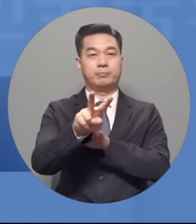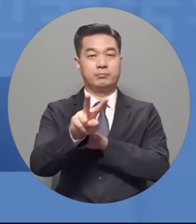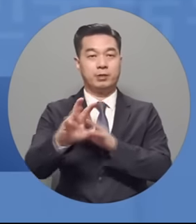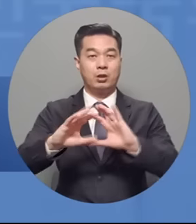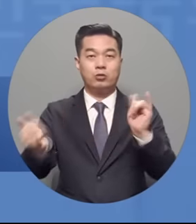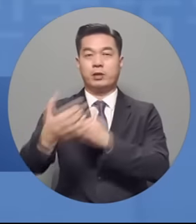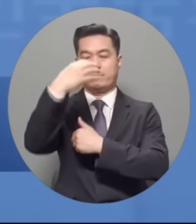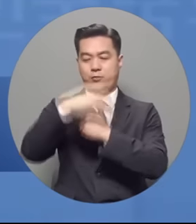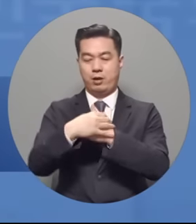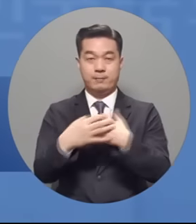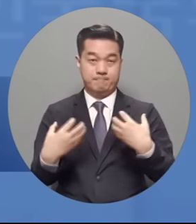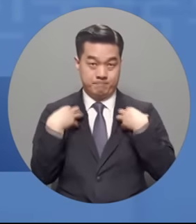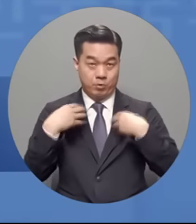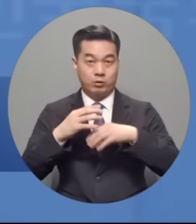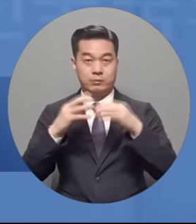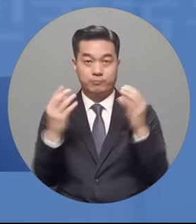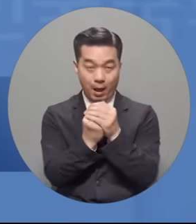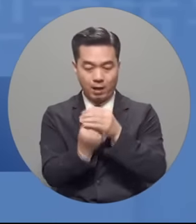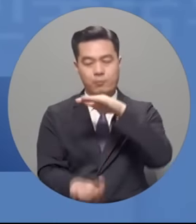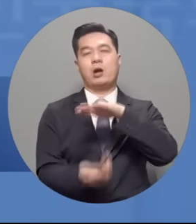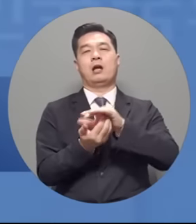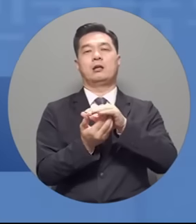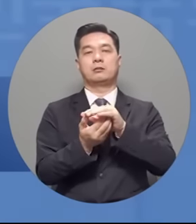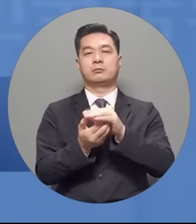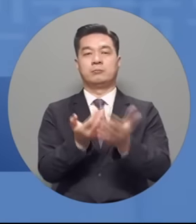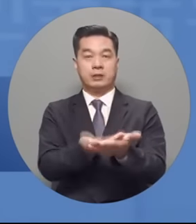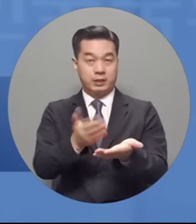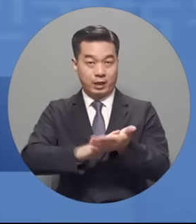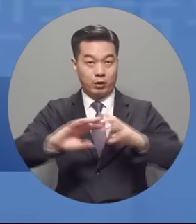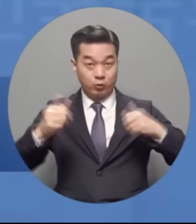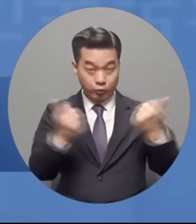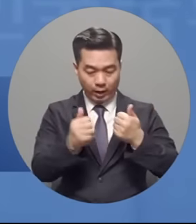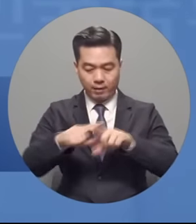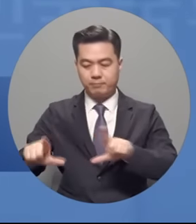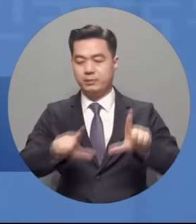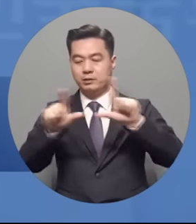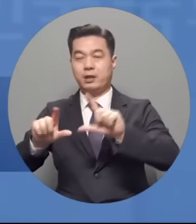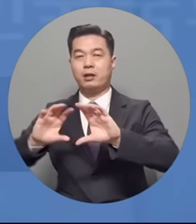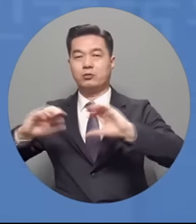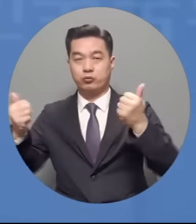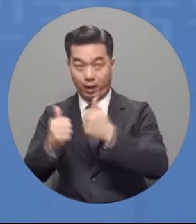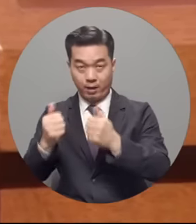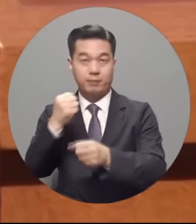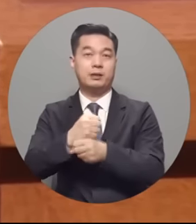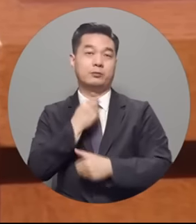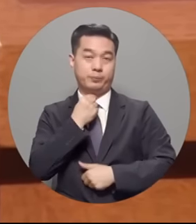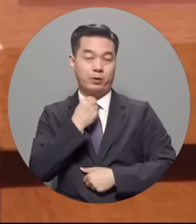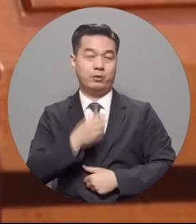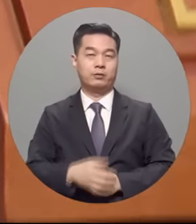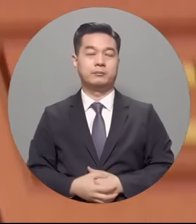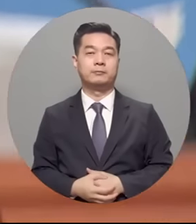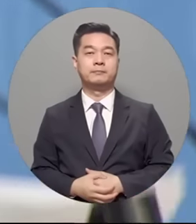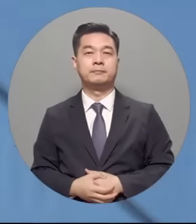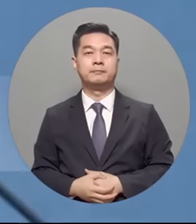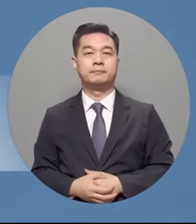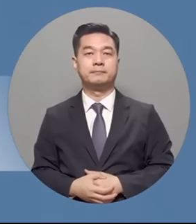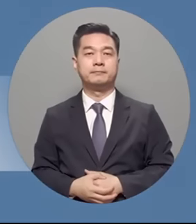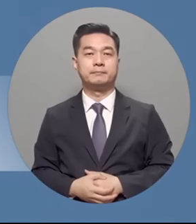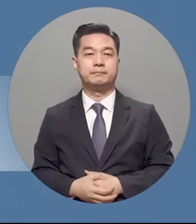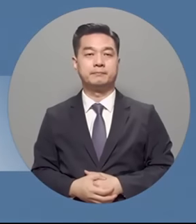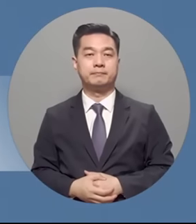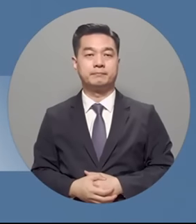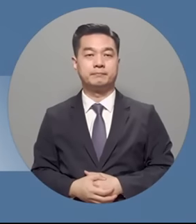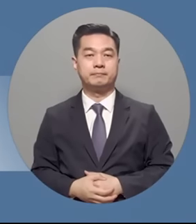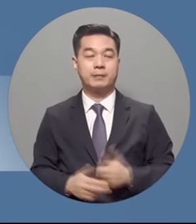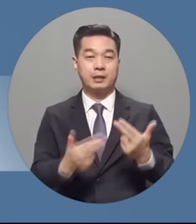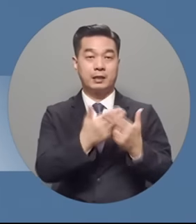부여한 임무를 완수하는 개혁국회, 민생국회를 만들겠습니다. 이른바 명심을